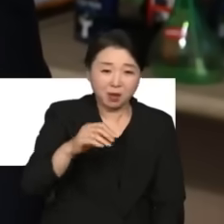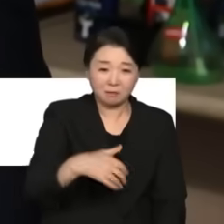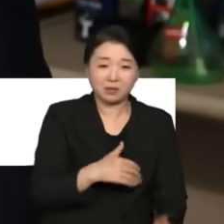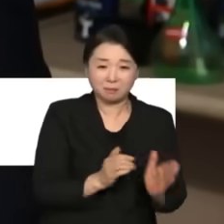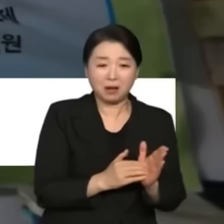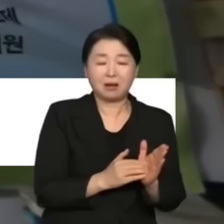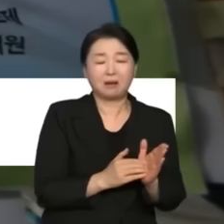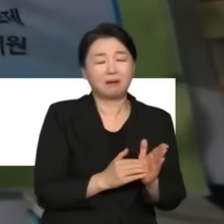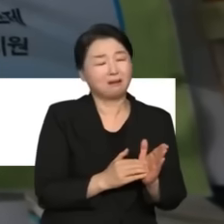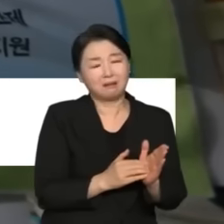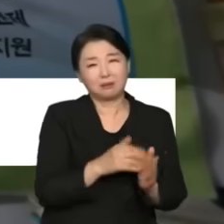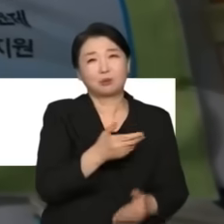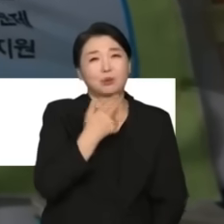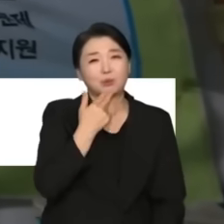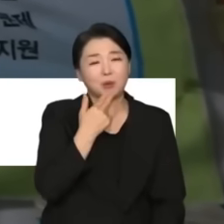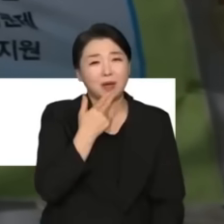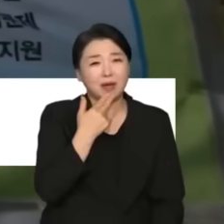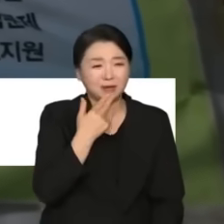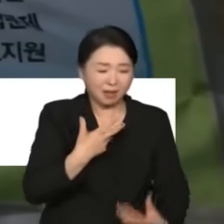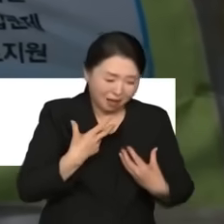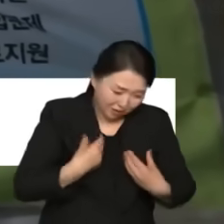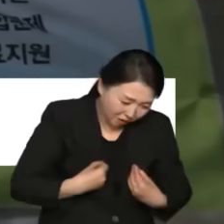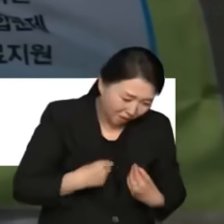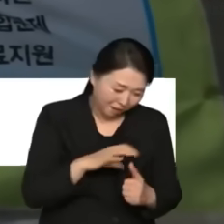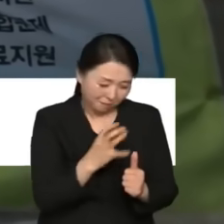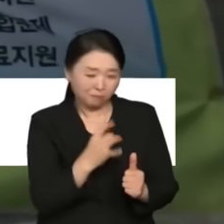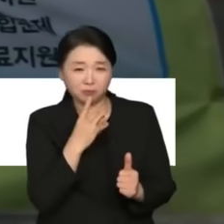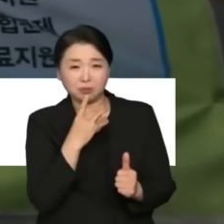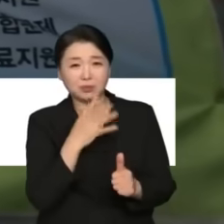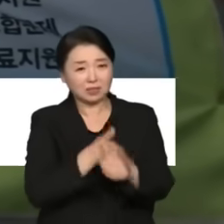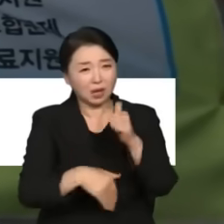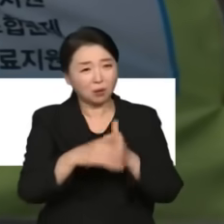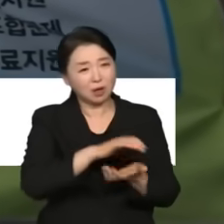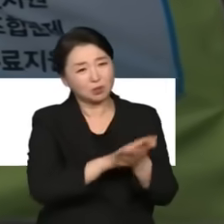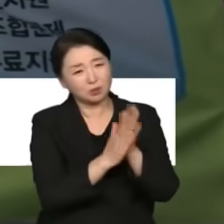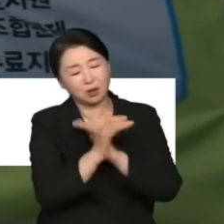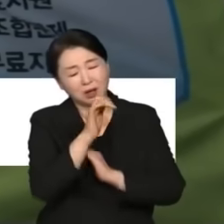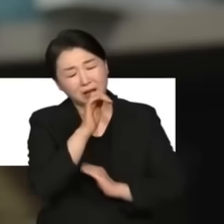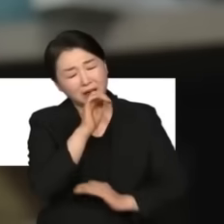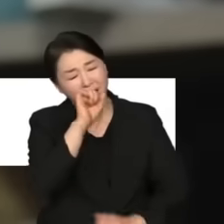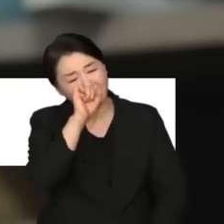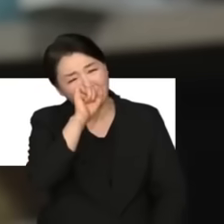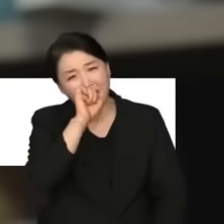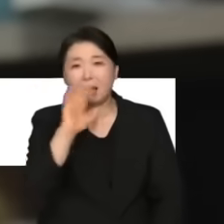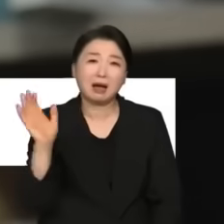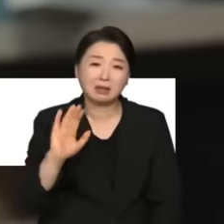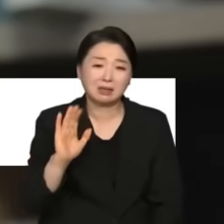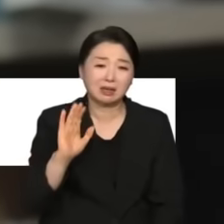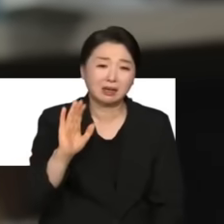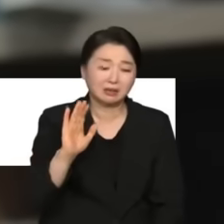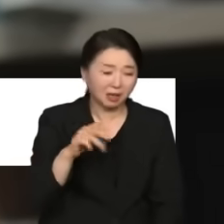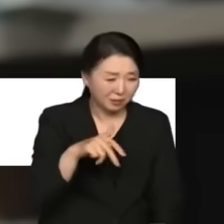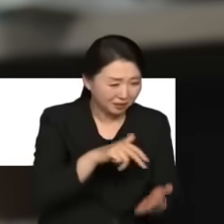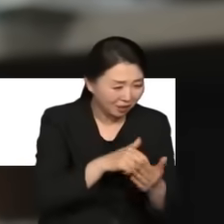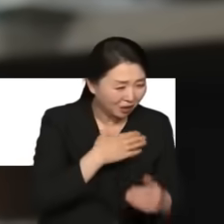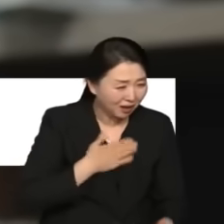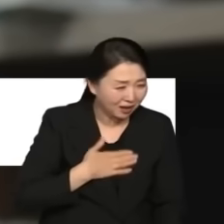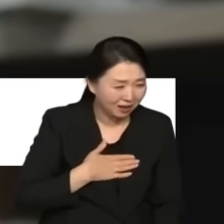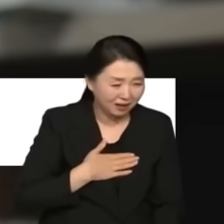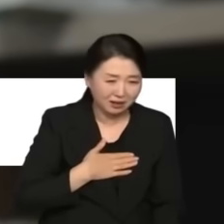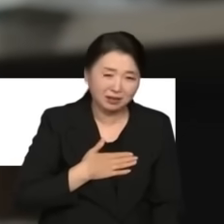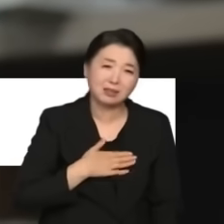뿐이지 상황이 좋아지는 건 아니에요 그 어려운 처지를 알기 때문에 아예 그냥 물로 그냥